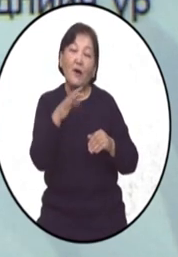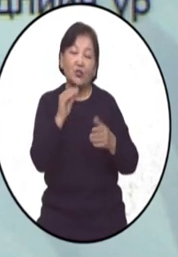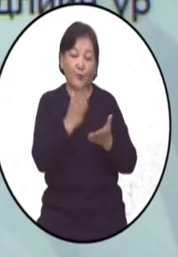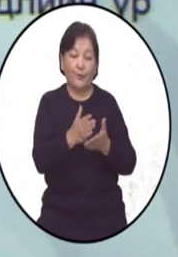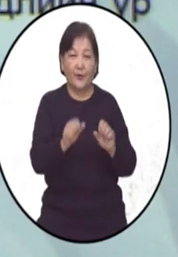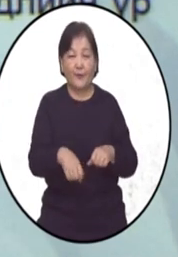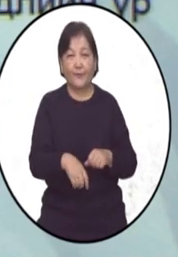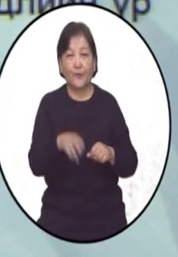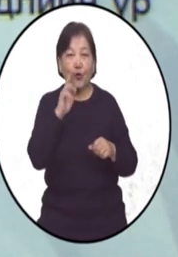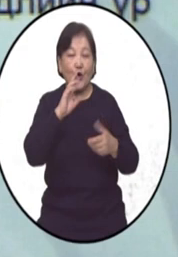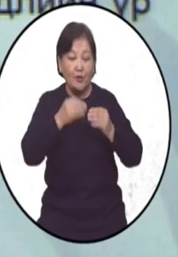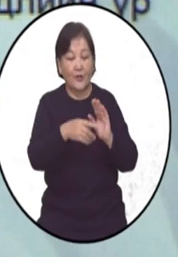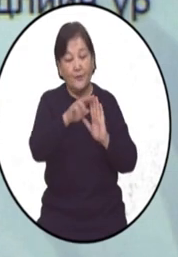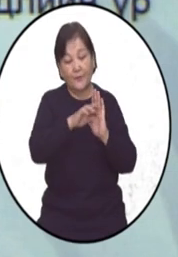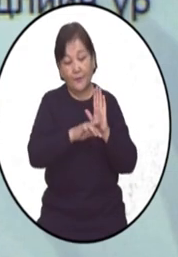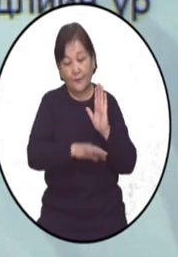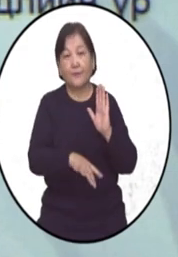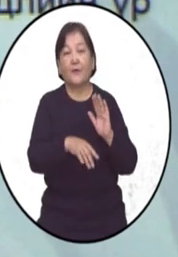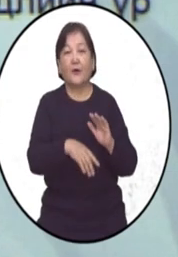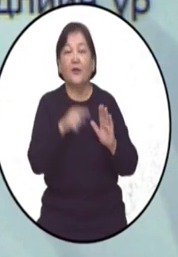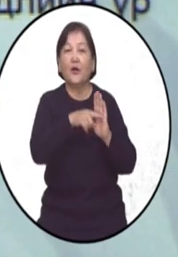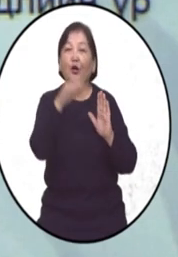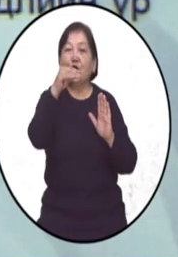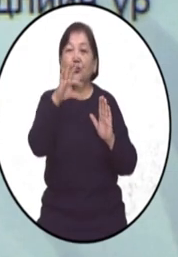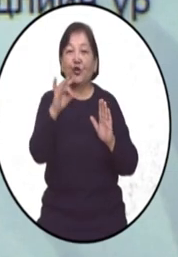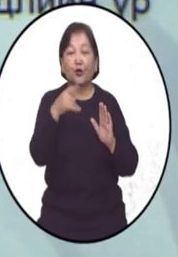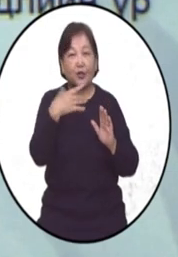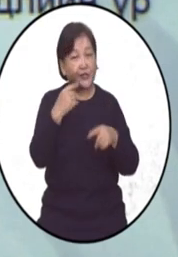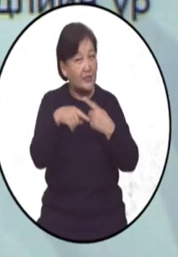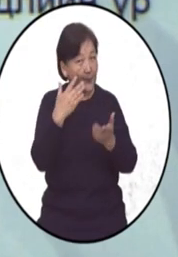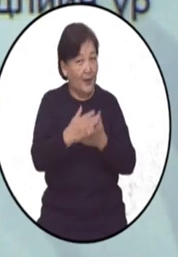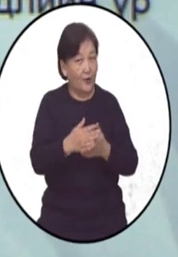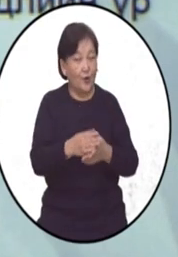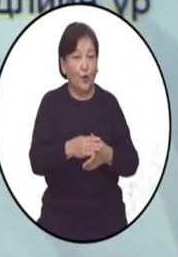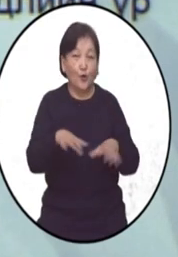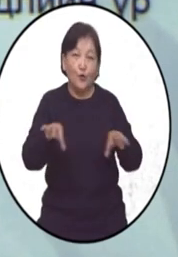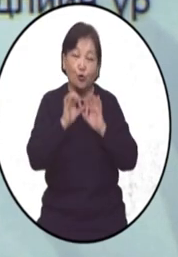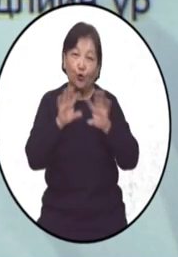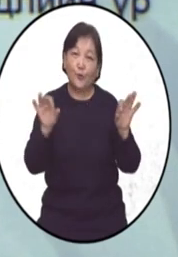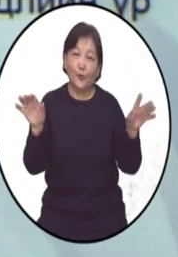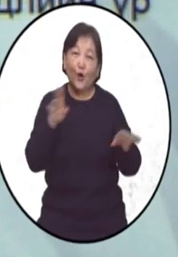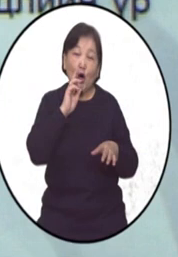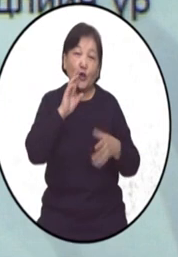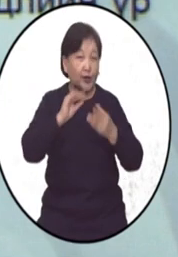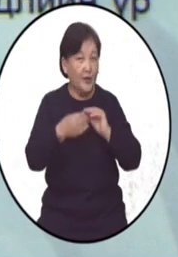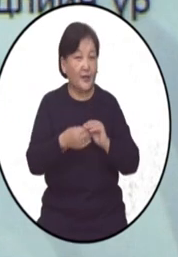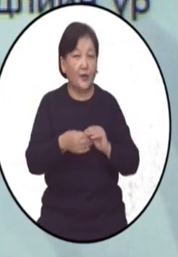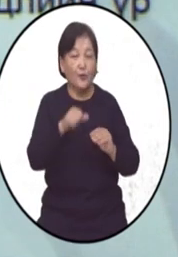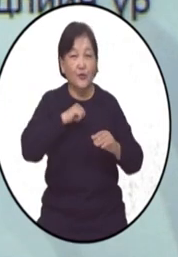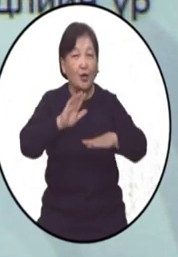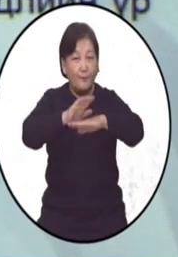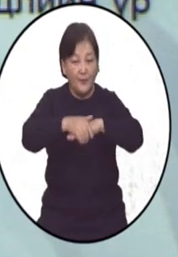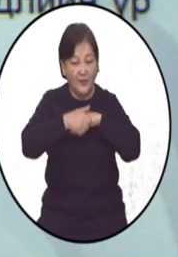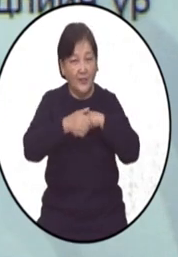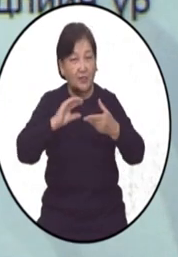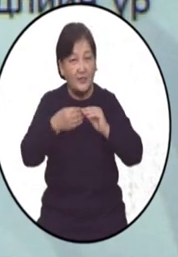үйлдлийн дарааллыг бол бид нар бол хоолны жор гэж нэрлэдэг. Төрөл бүрийн хоол бэлдэх алгоритмууд нь бол бий даасан алхамудаас